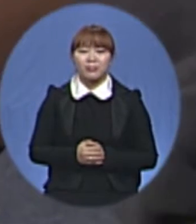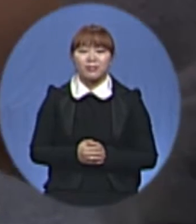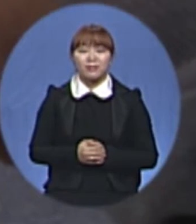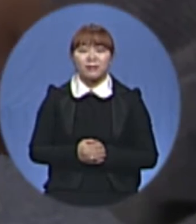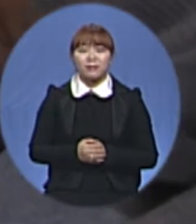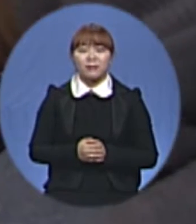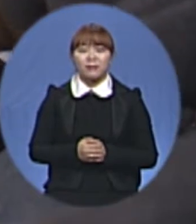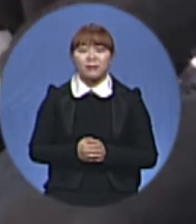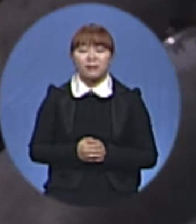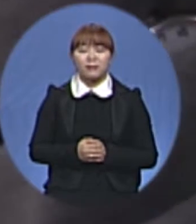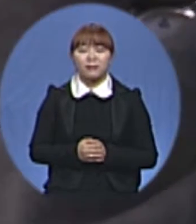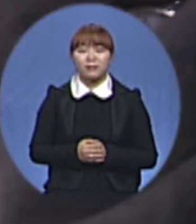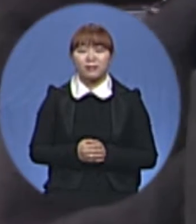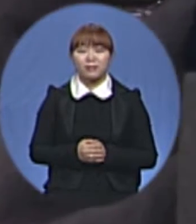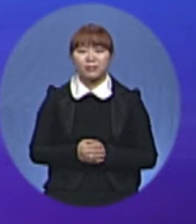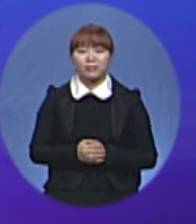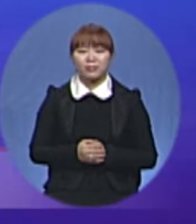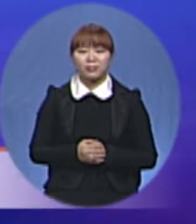복지TV 뉴스 황현입니다.